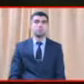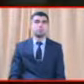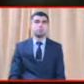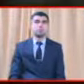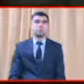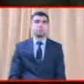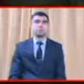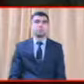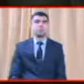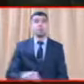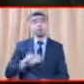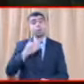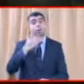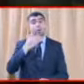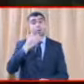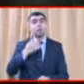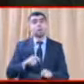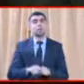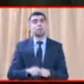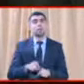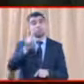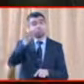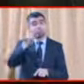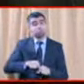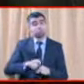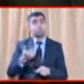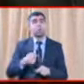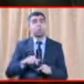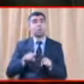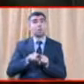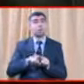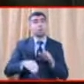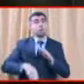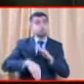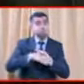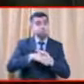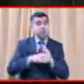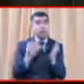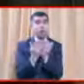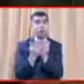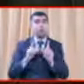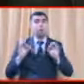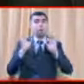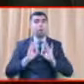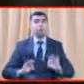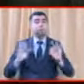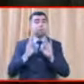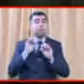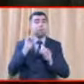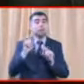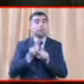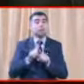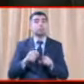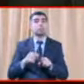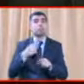شكرا السيد النائب المحترم. بطبيعة الحال هذا الهدر المدرسي هو حقيقة مأساة، واللي يمكن نقول